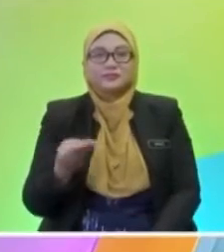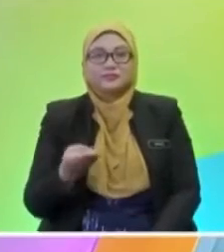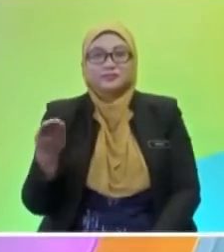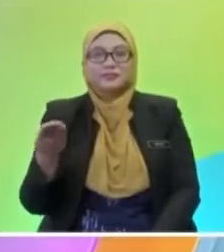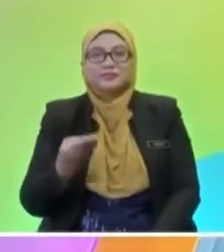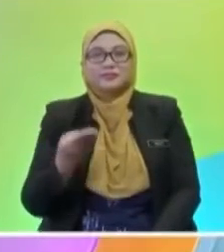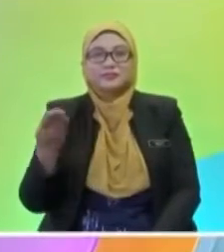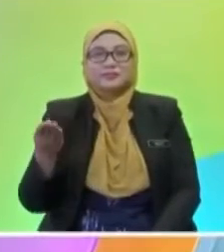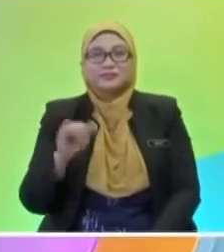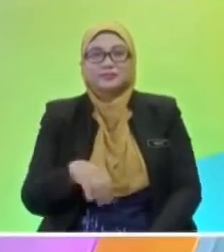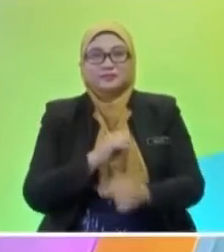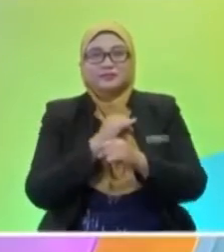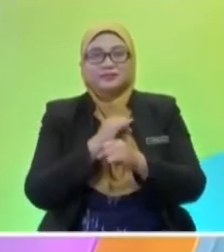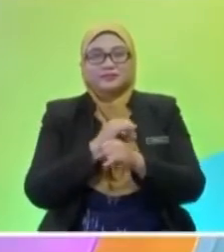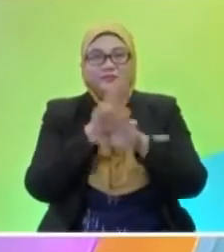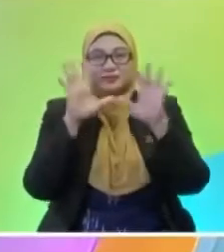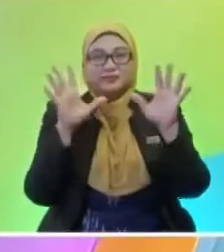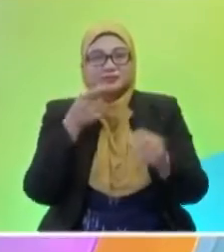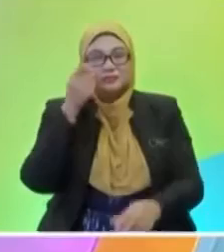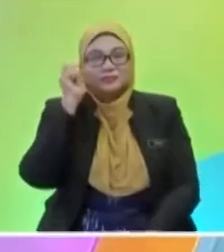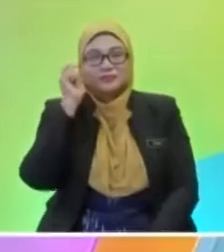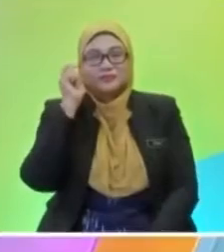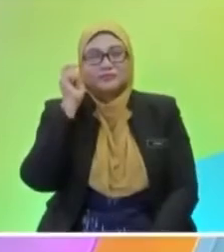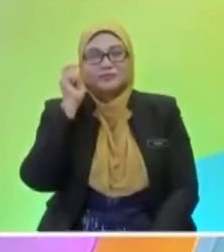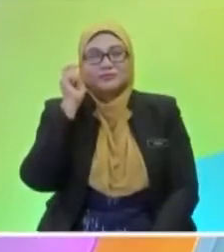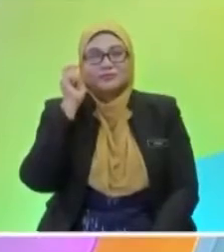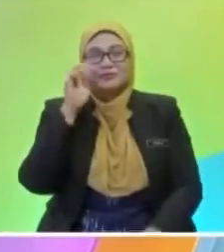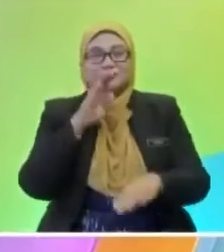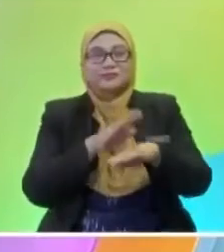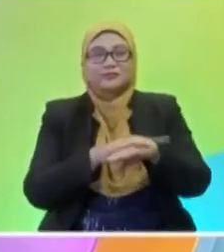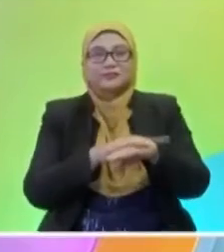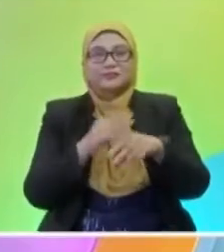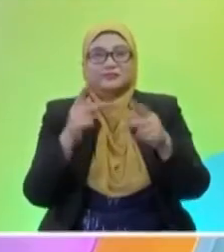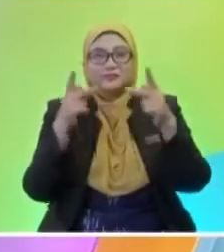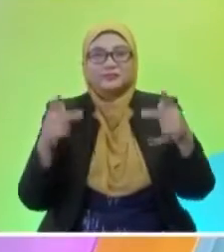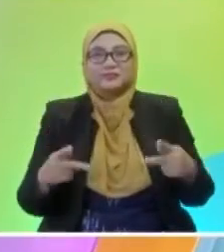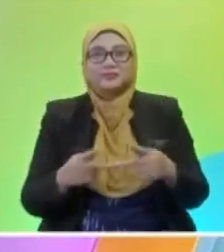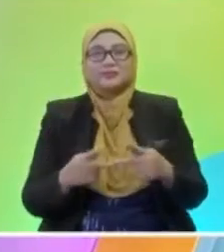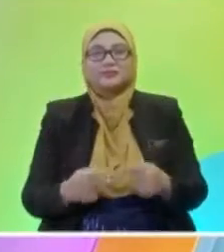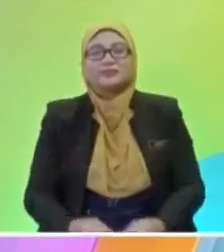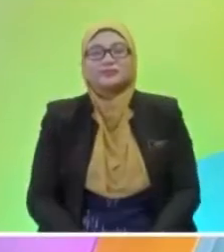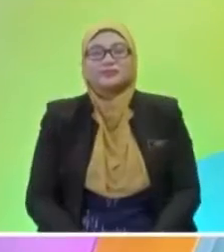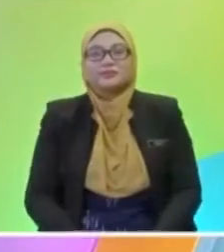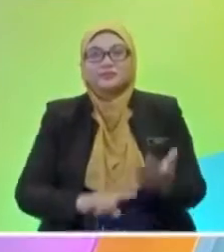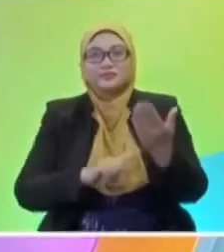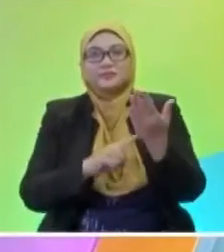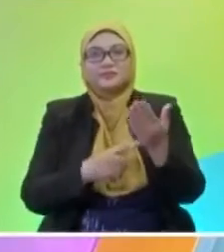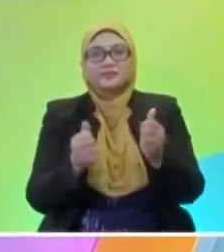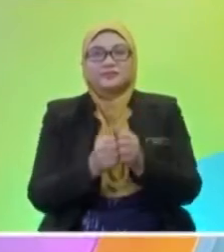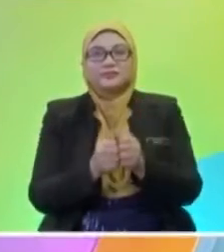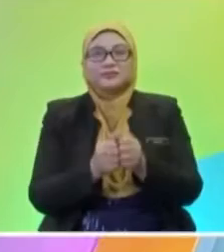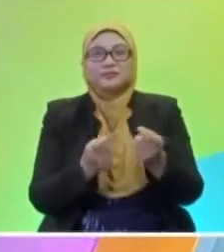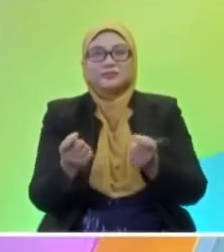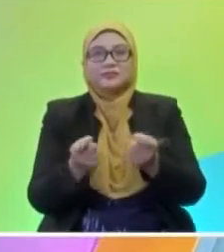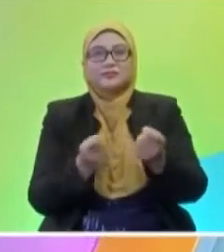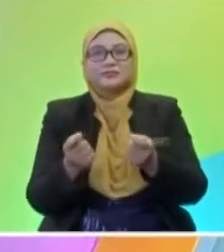cikgu terangkan tadi di bahagian atas kerangka. Okey. Jadi kita akan mulakan dengan motor terlebih